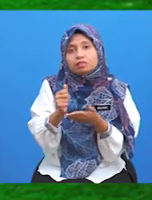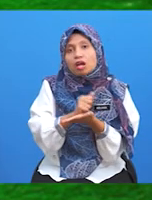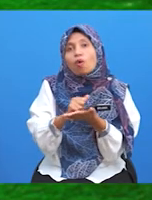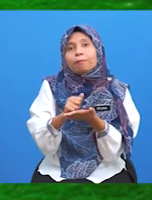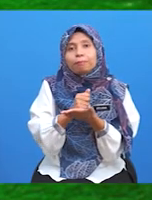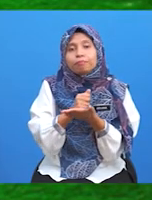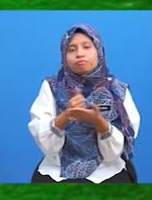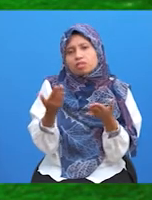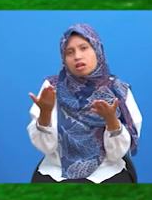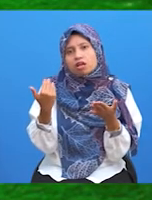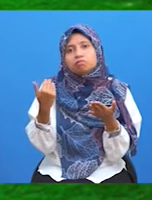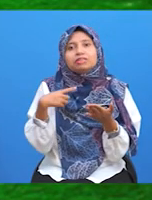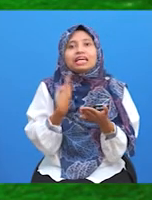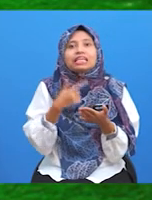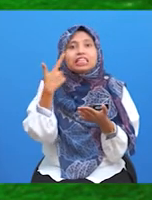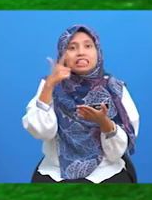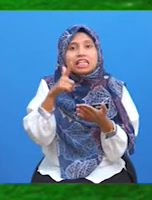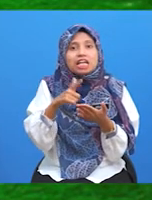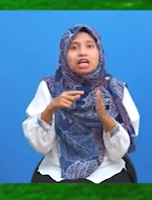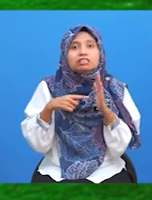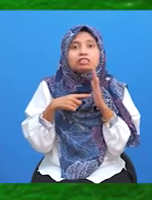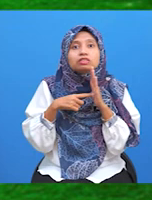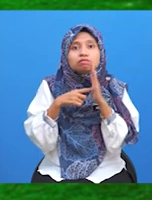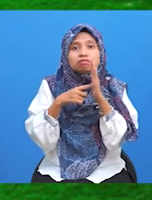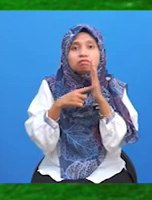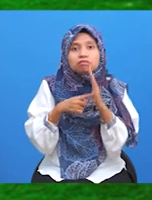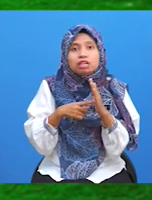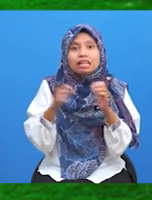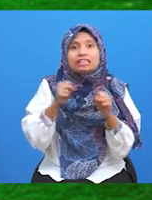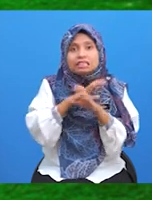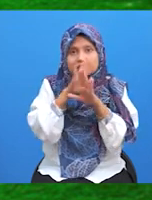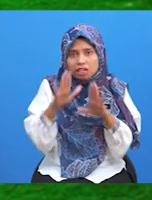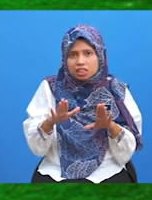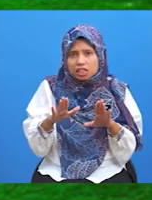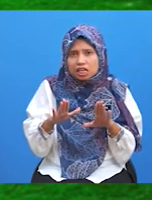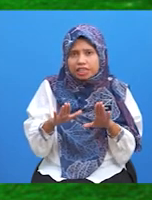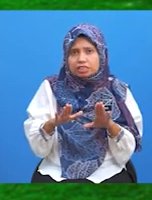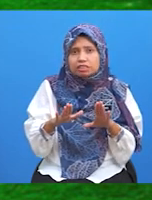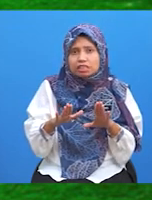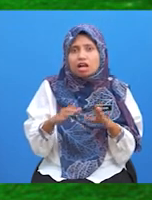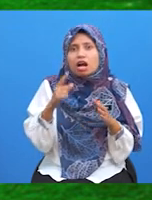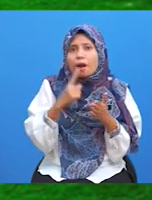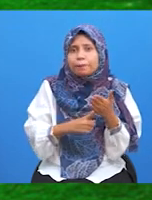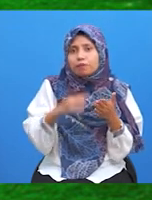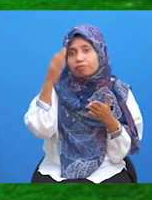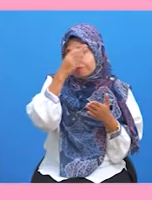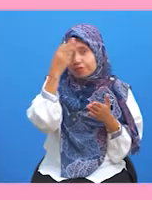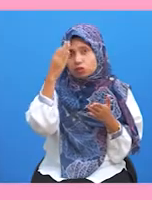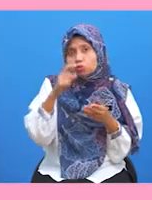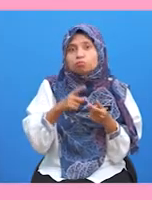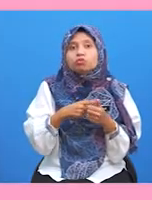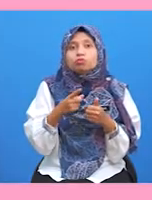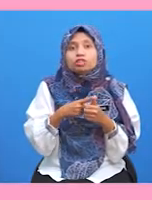Murid-murid, mari lihat paparan berikutnya yang menerangkan secara terperinci mengenai faktor yang pertama